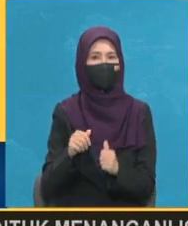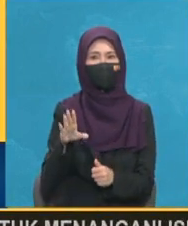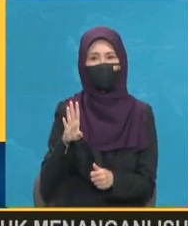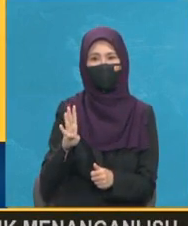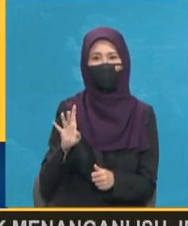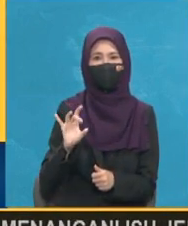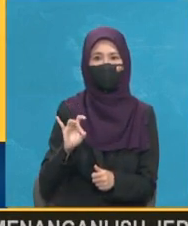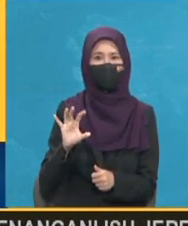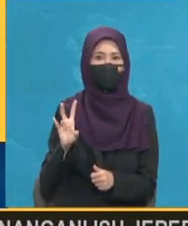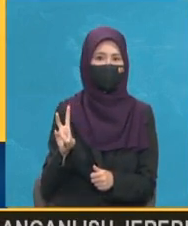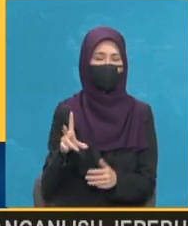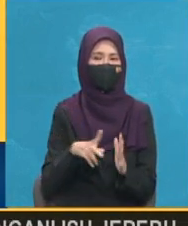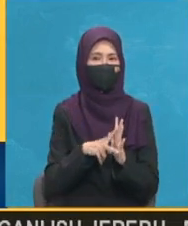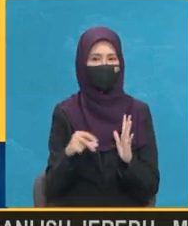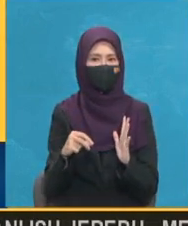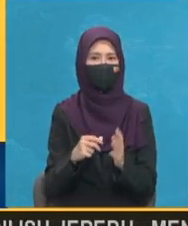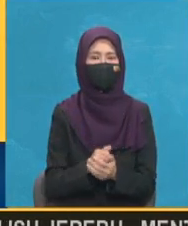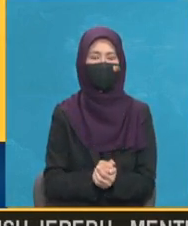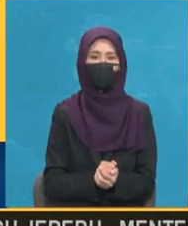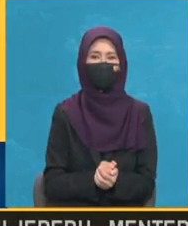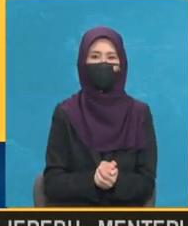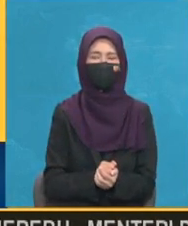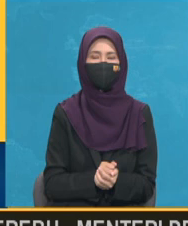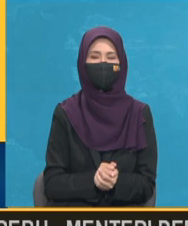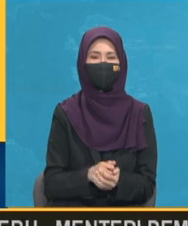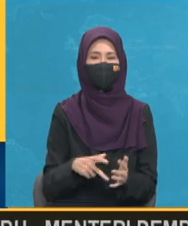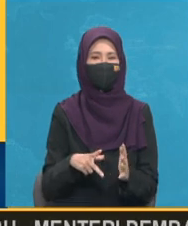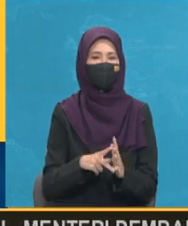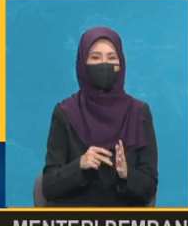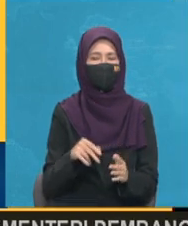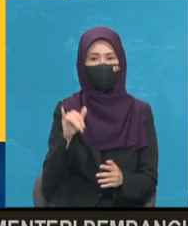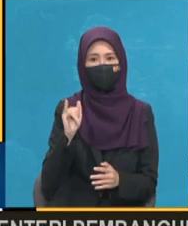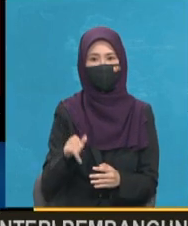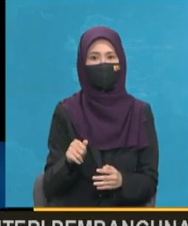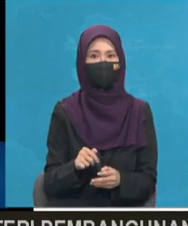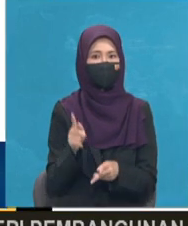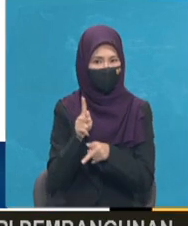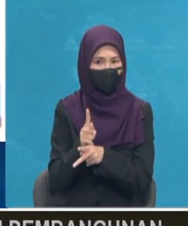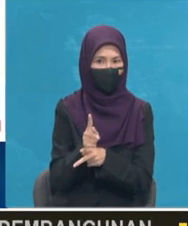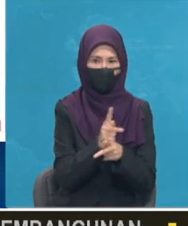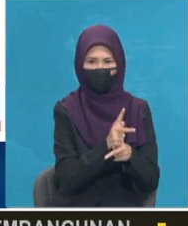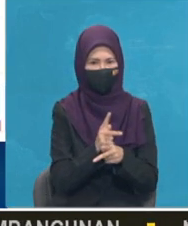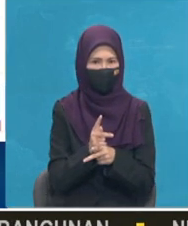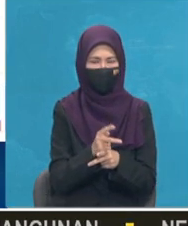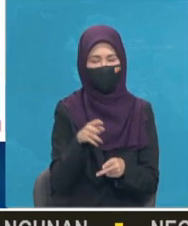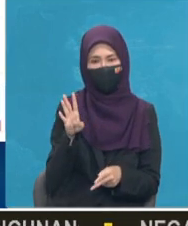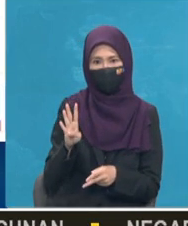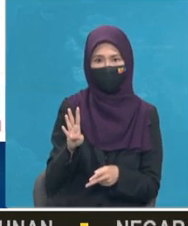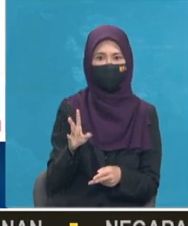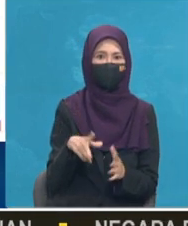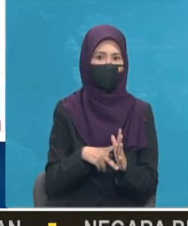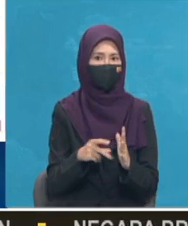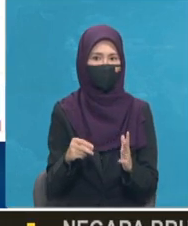487 Oke iklan cash-cash yang sedang ada dalam rawatan sekarang empat cash adalah dalam kategori 5